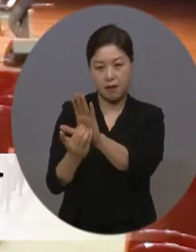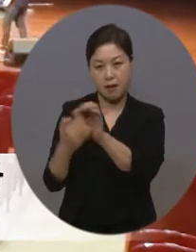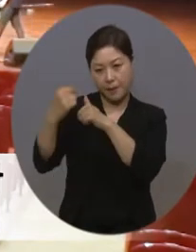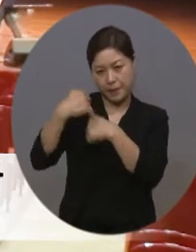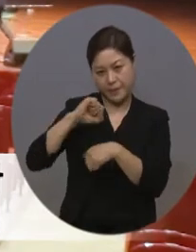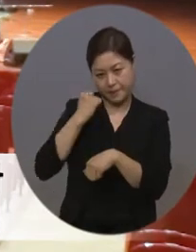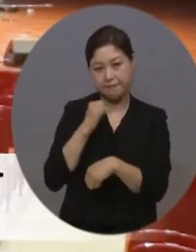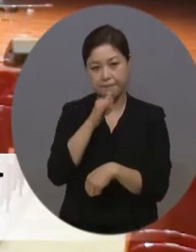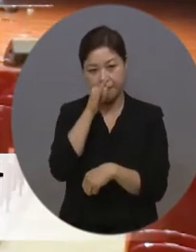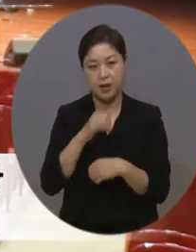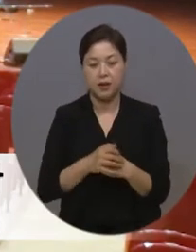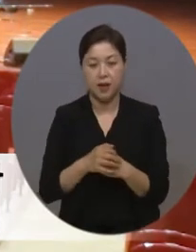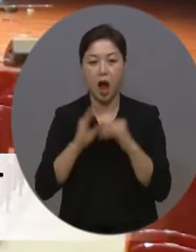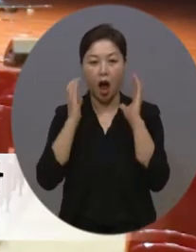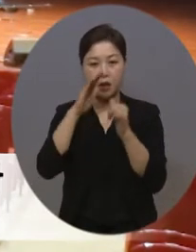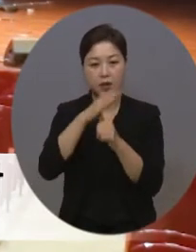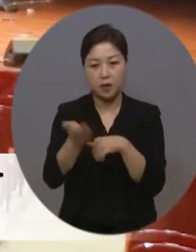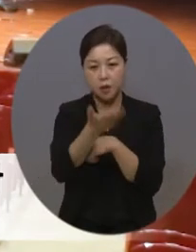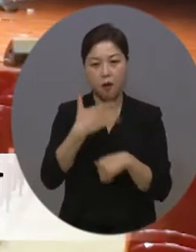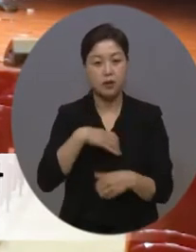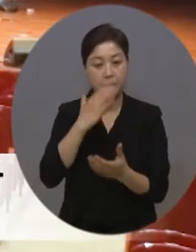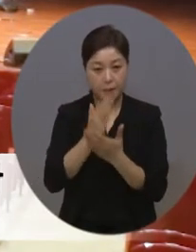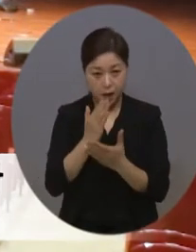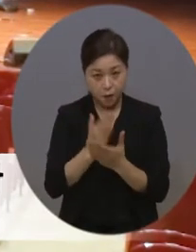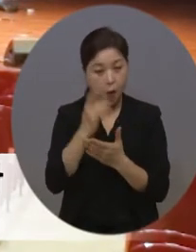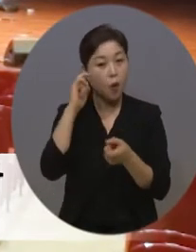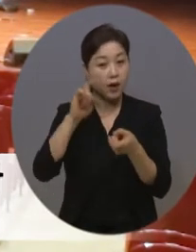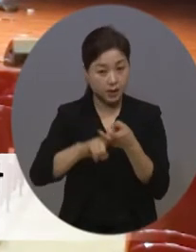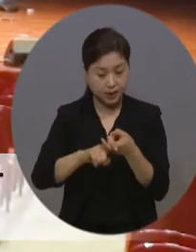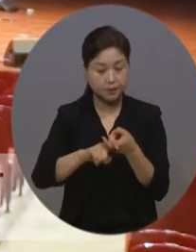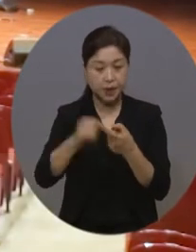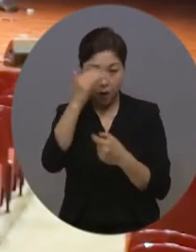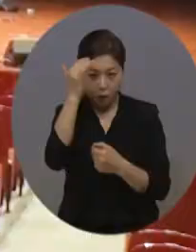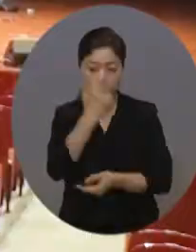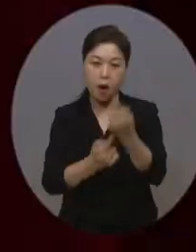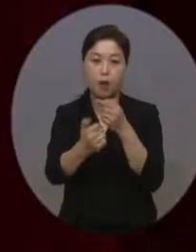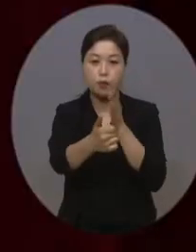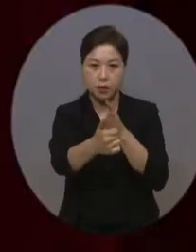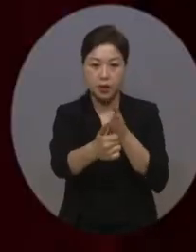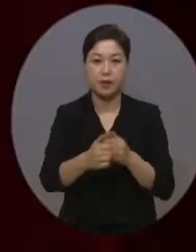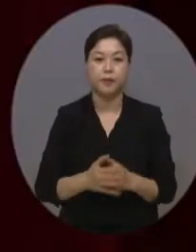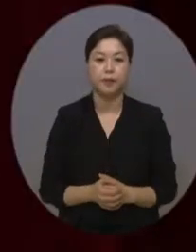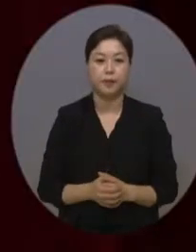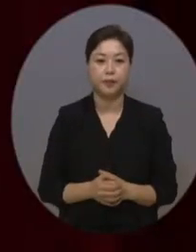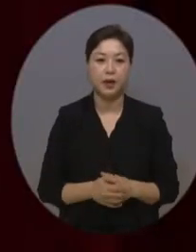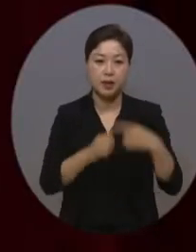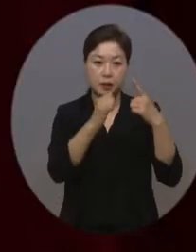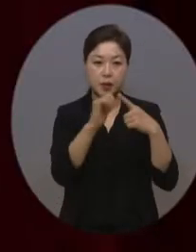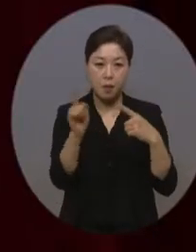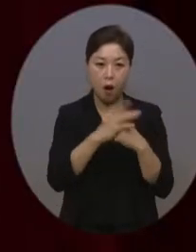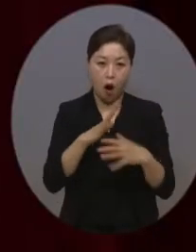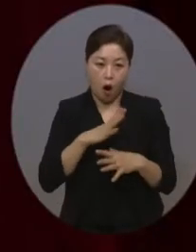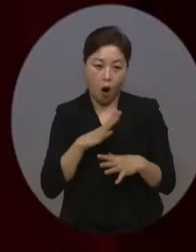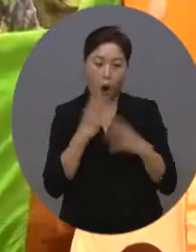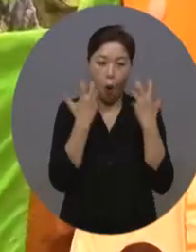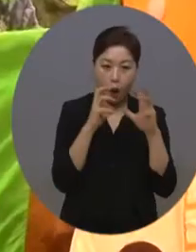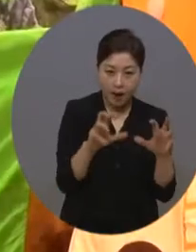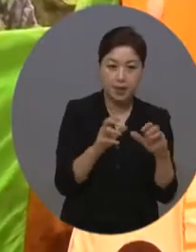어린이 여러분들은 걱정하지 마시고 많은 관심과 관람 부탁드립니다. 첫 공연은 겉마른